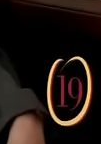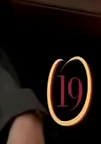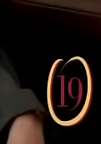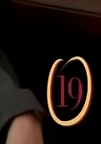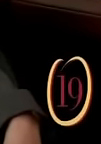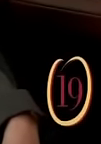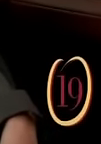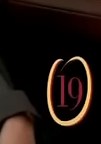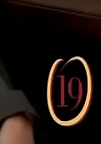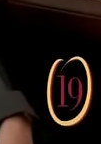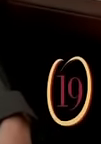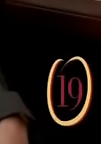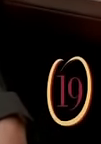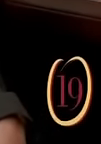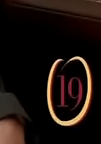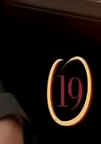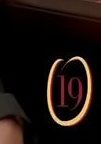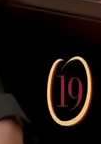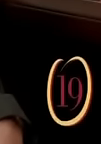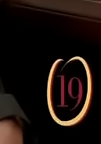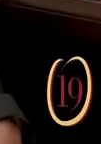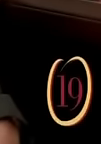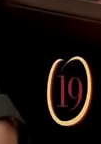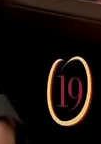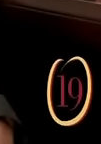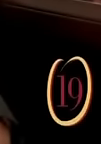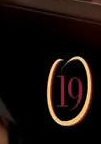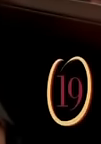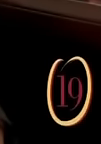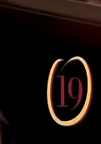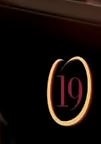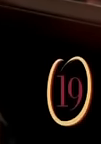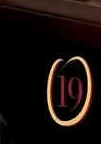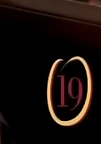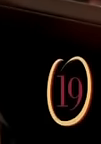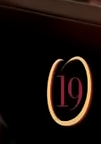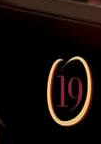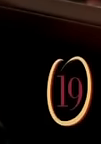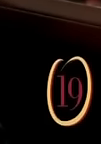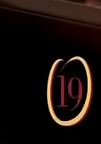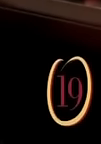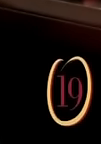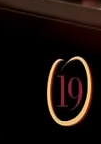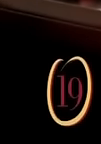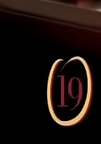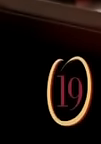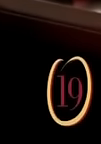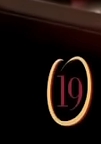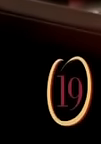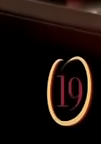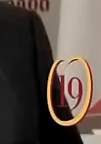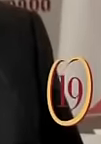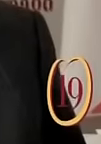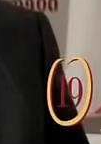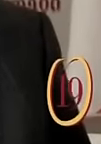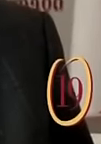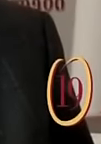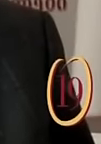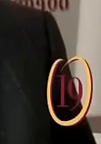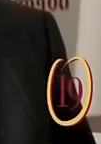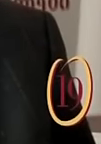ჩვენი თვითყოფადობის, კულტურის, ისტორიის, სარწმუნოების შენარჩუნებას და მოწინავე ქვეყნების რიგში ჩადგომას.